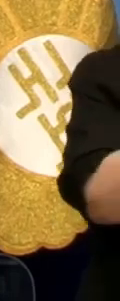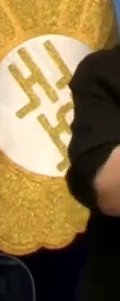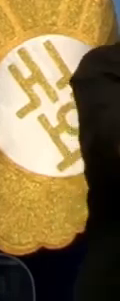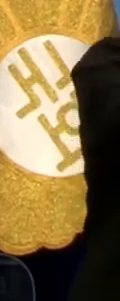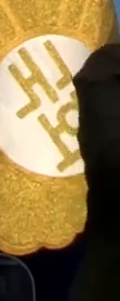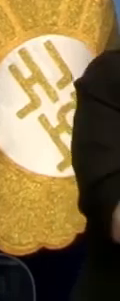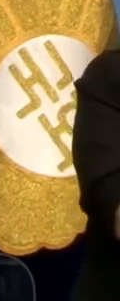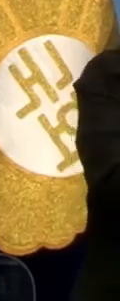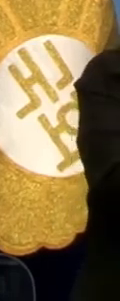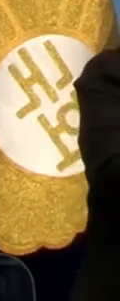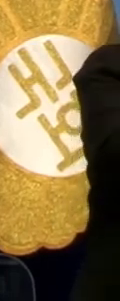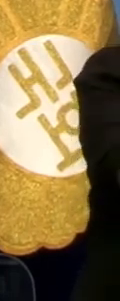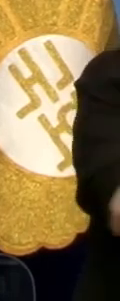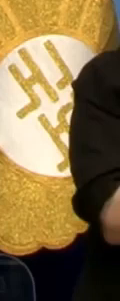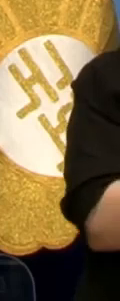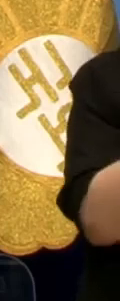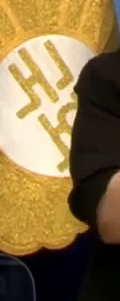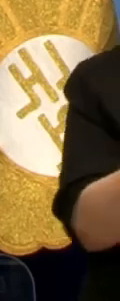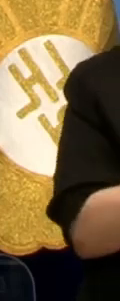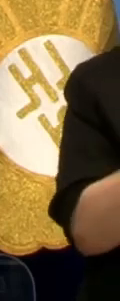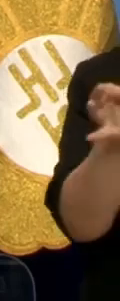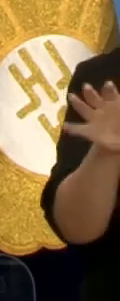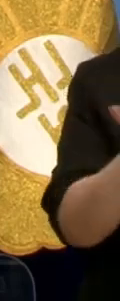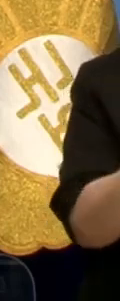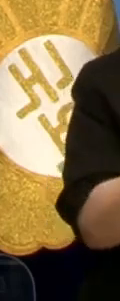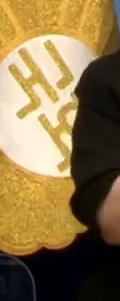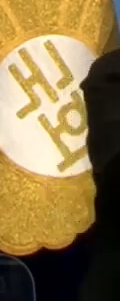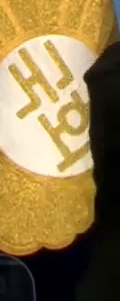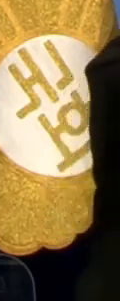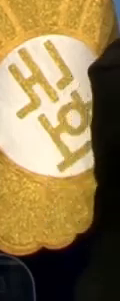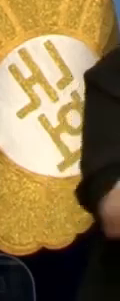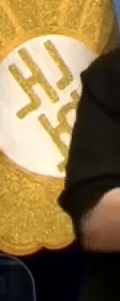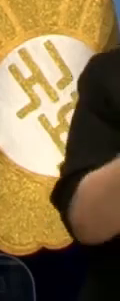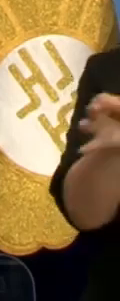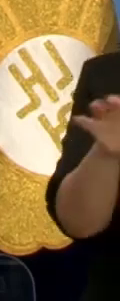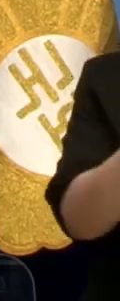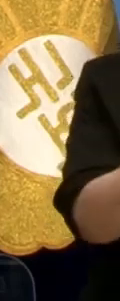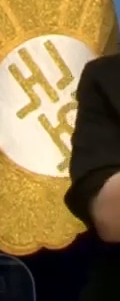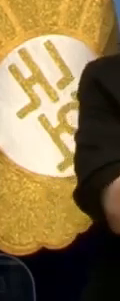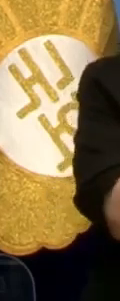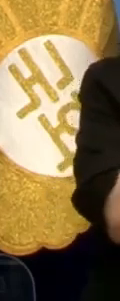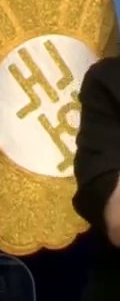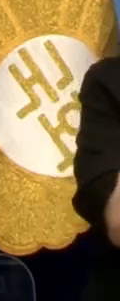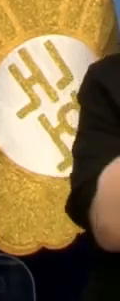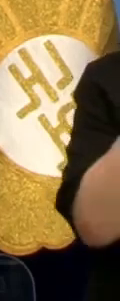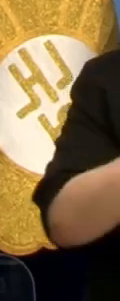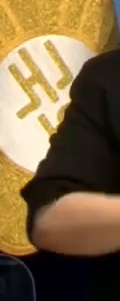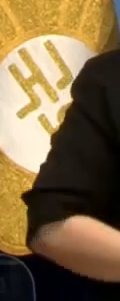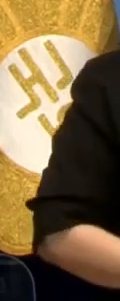세원은 전액 국민에게 지급하면 조세 저항이 매우 줄어들 것이다 이렇게 생각됩니다.